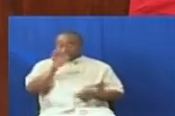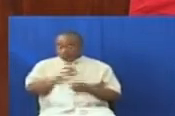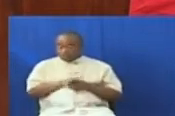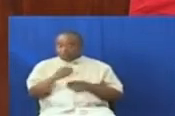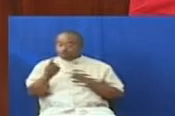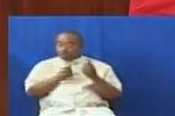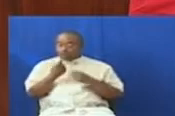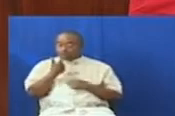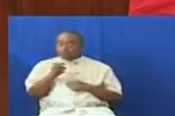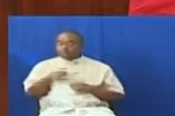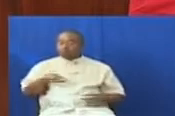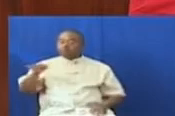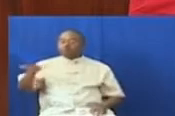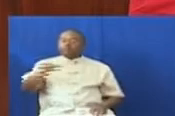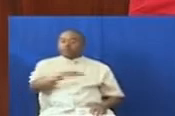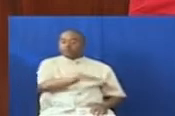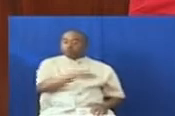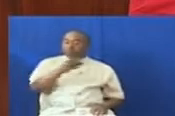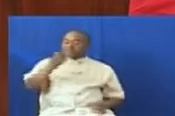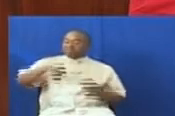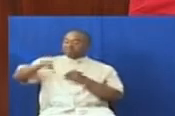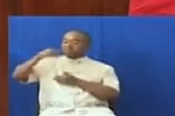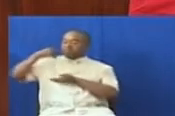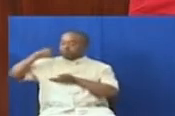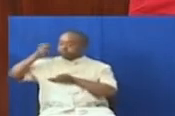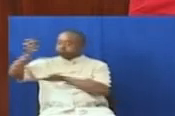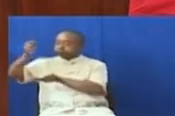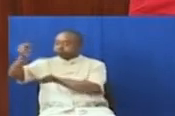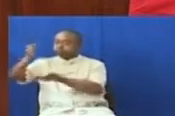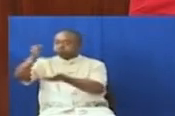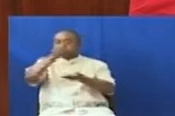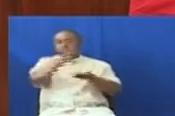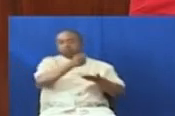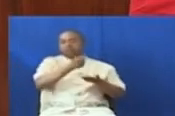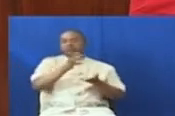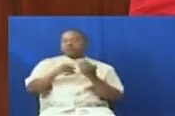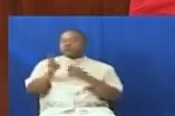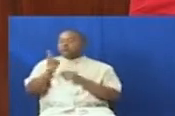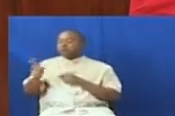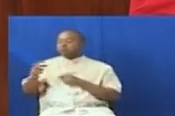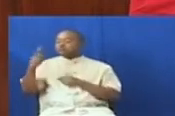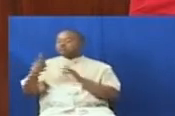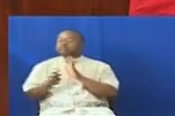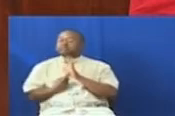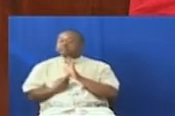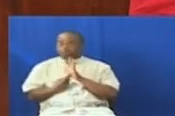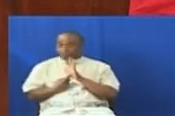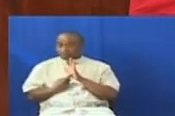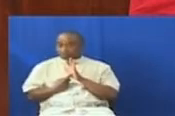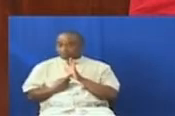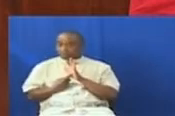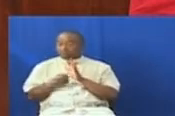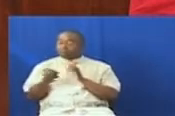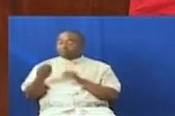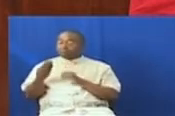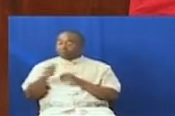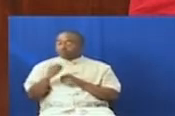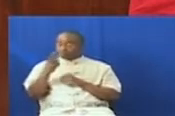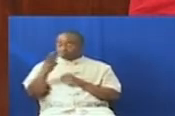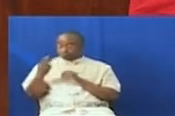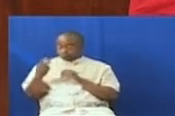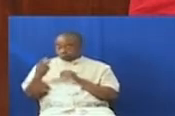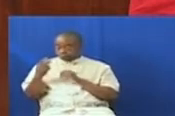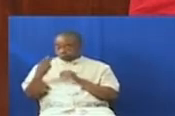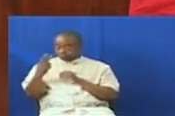Yako maeneo yamepelekewa zaidi ya halmashauri 26 zimepelekewa 22.8 bilioni. Yako